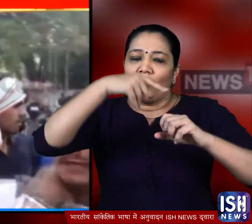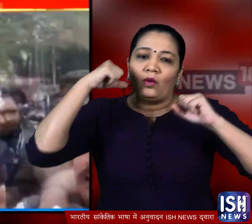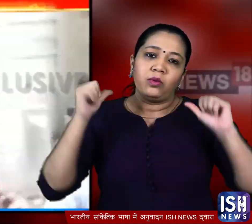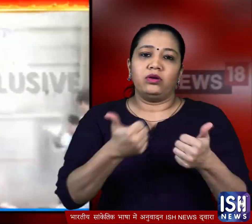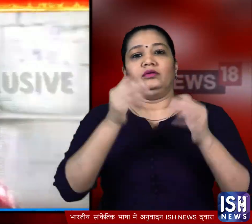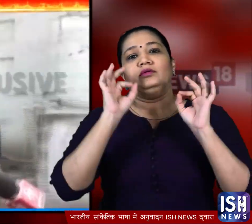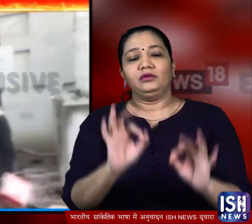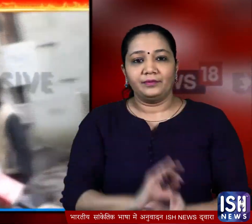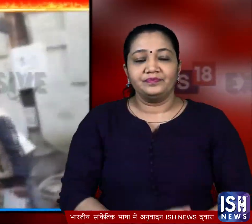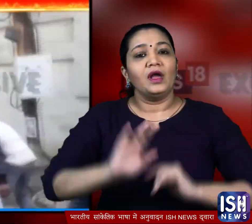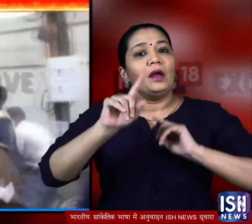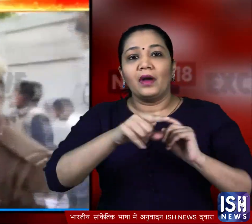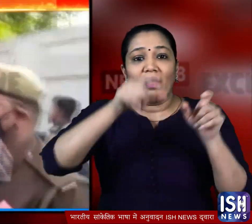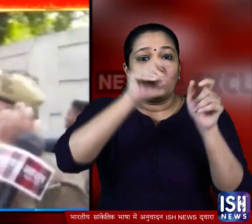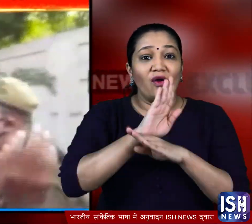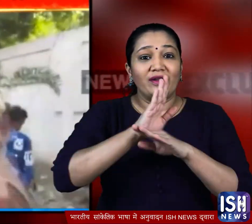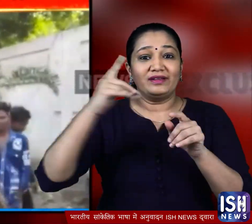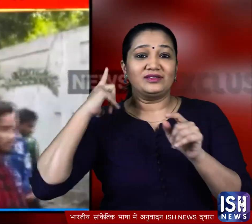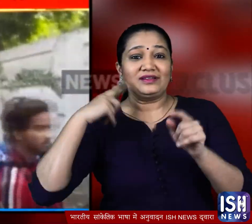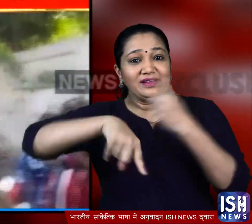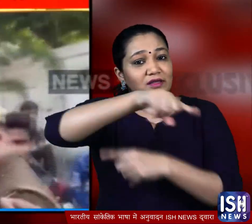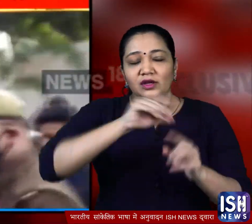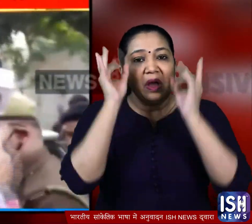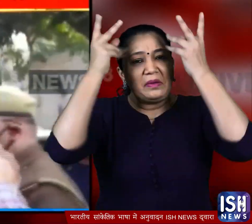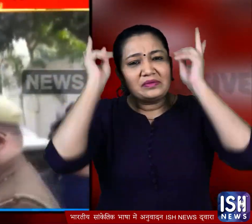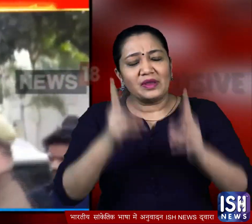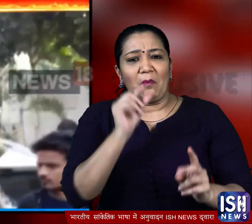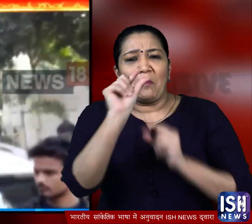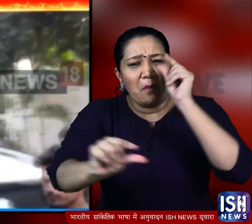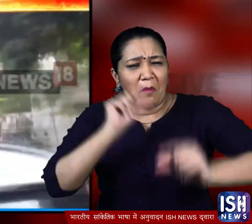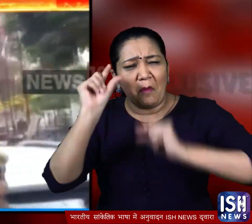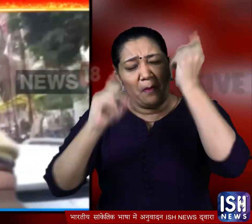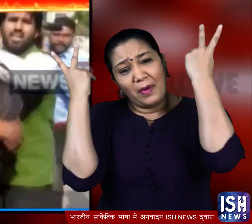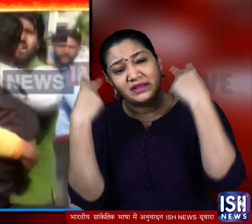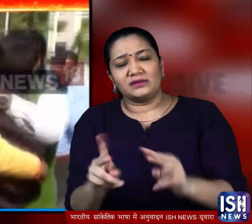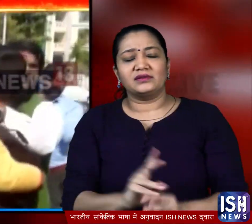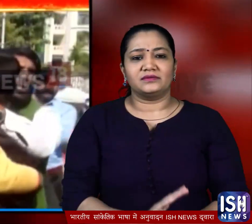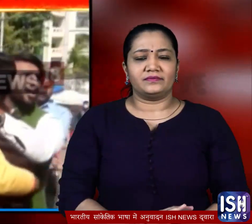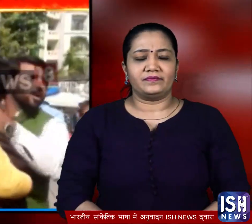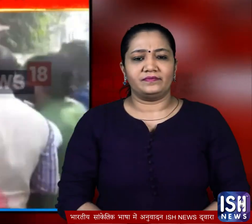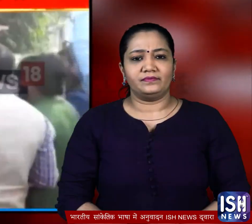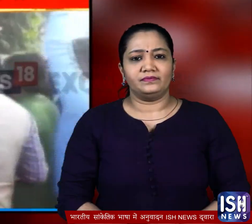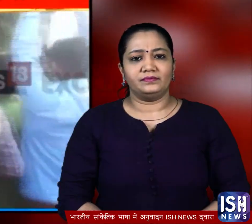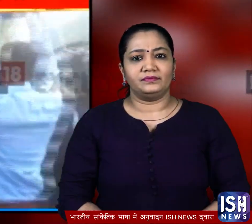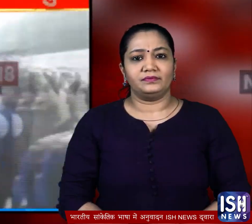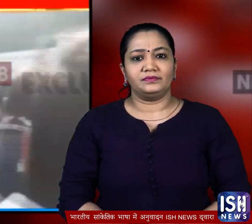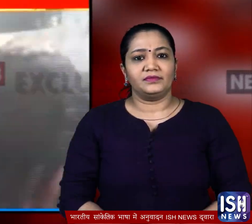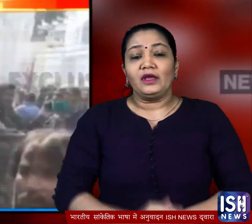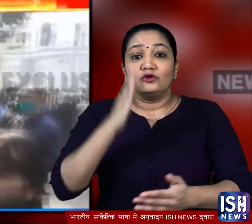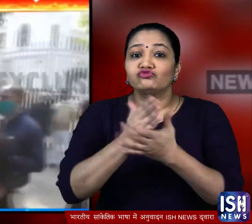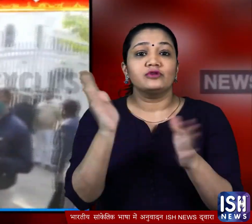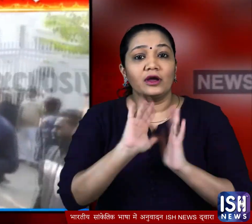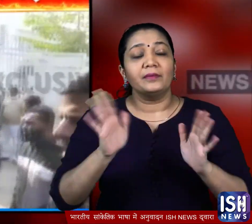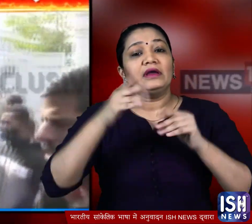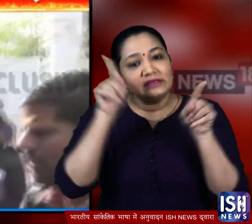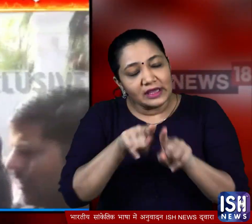पाए। लेकिन इसके बाद भी उनका गुस्सा शांत नहीं हुआ और कुछ लोग गाली गलौज करते हुए सुनाई दिए। ये सिलसिला यहीं